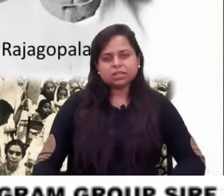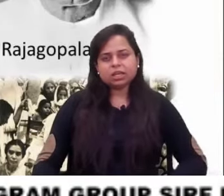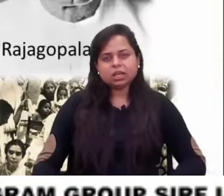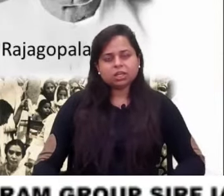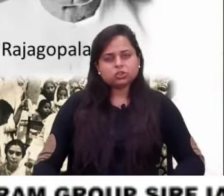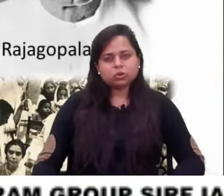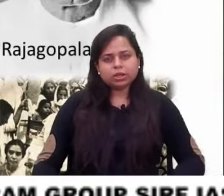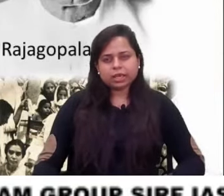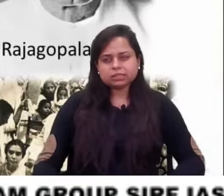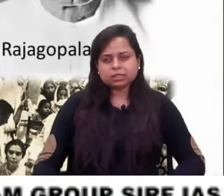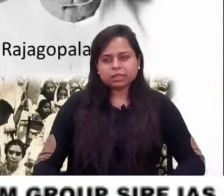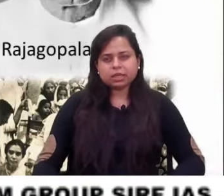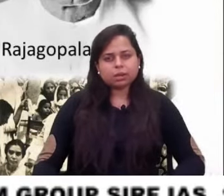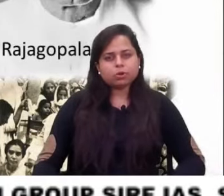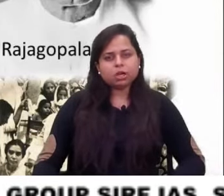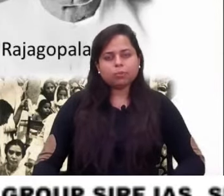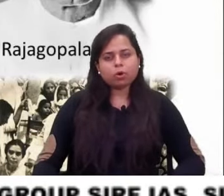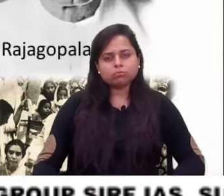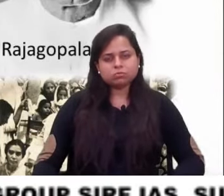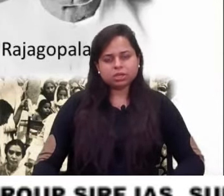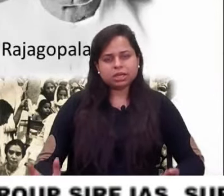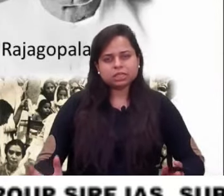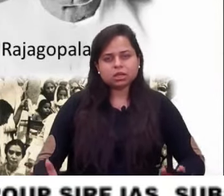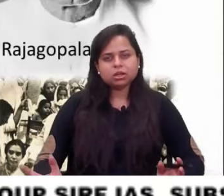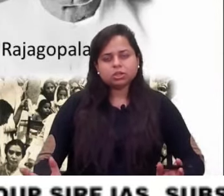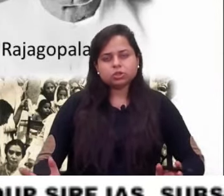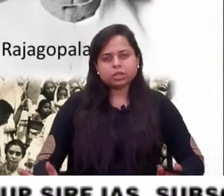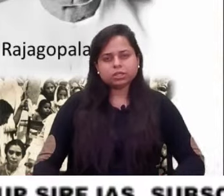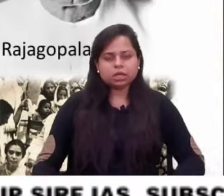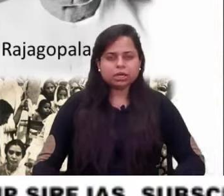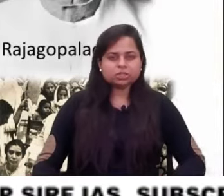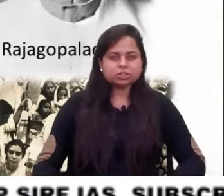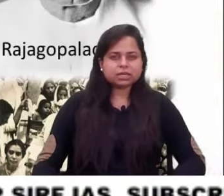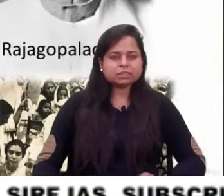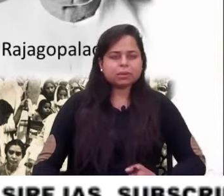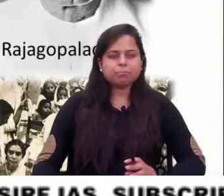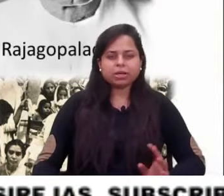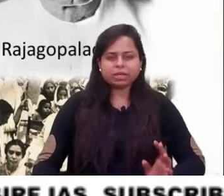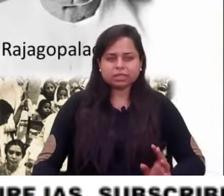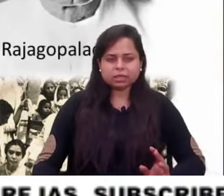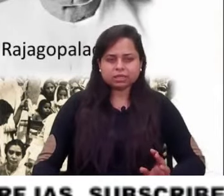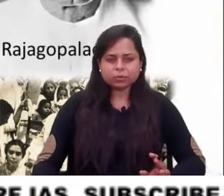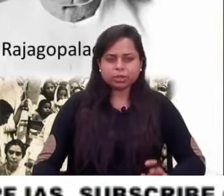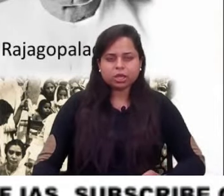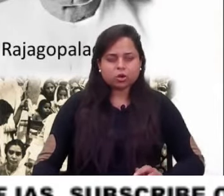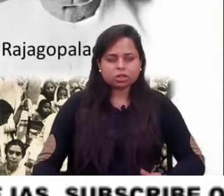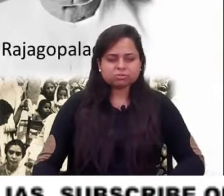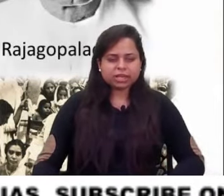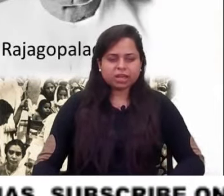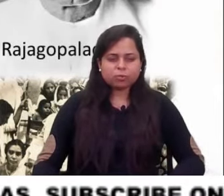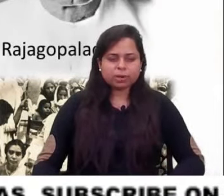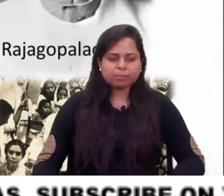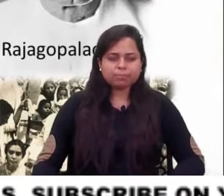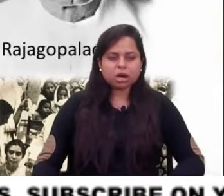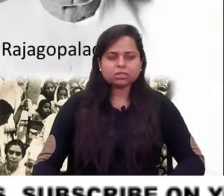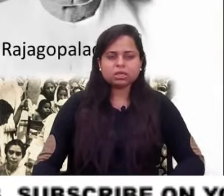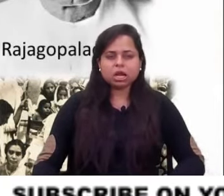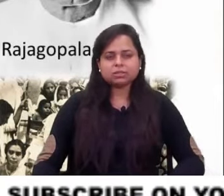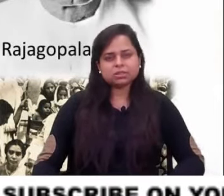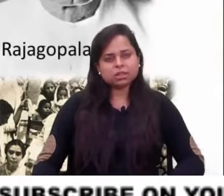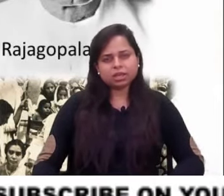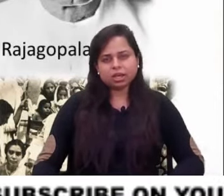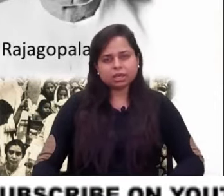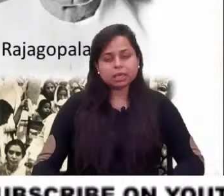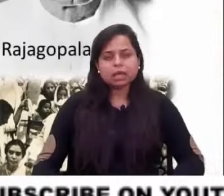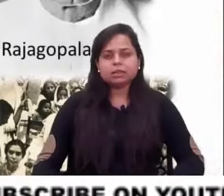की वजह से यह जो कह सकते हैं कमर एल्बम ऐसा रे था रिलायंस कैसा फटी दिक्कतें हुई और इसमें शैलो फ्राई 5